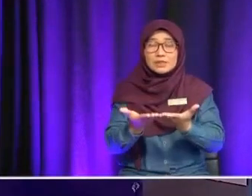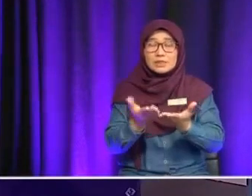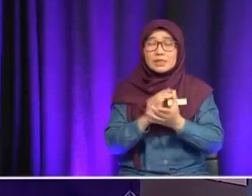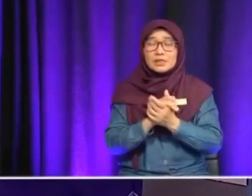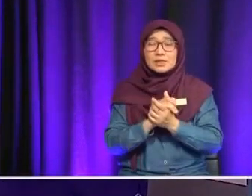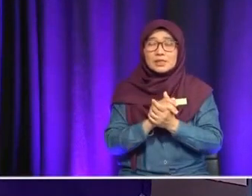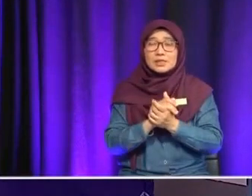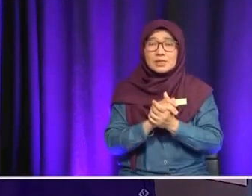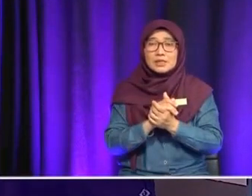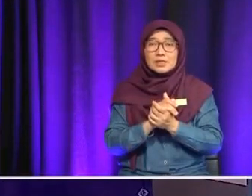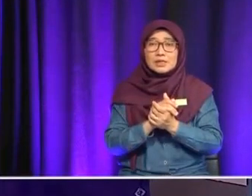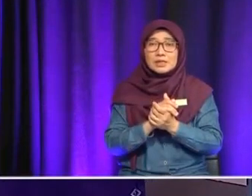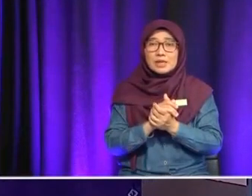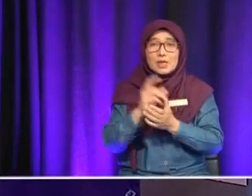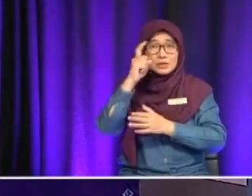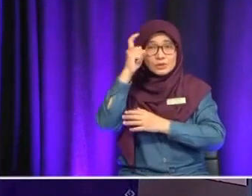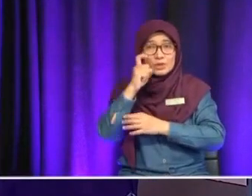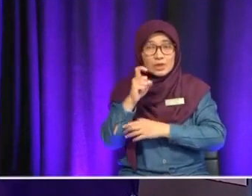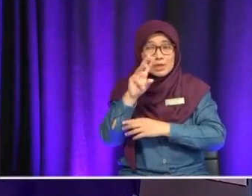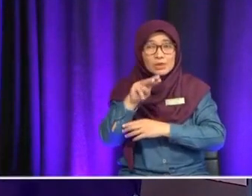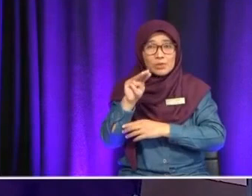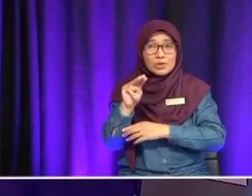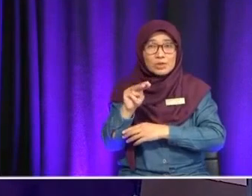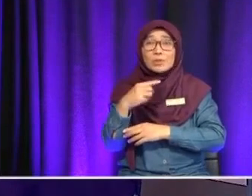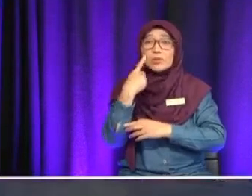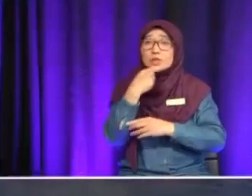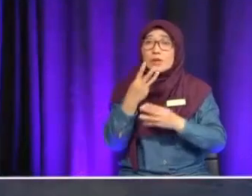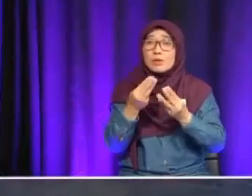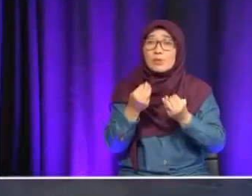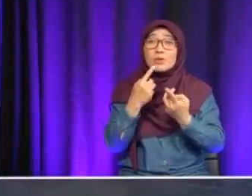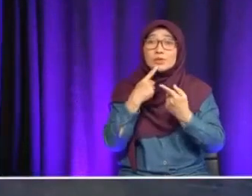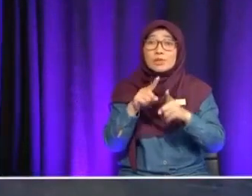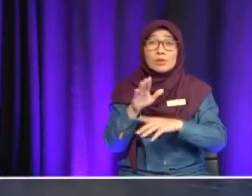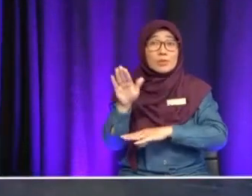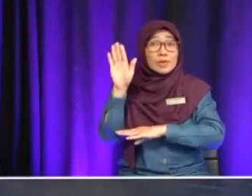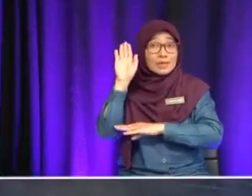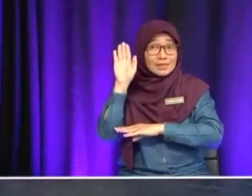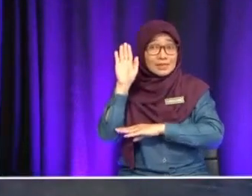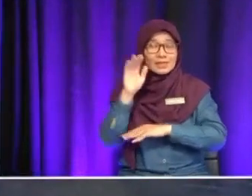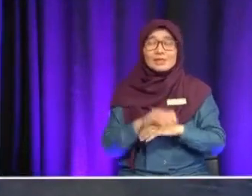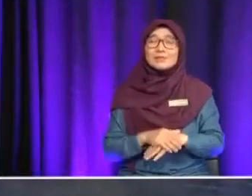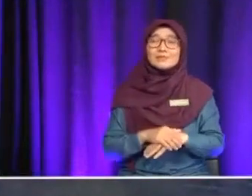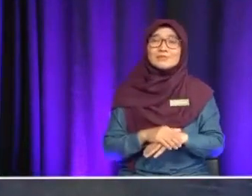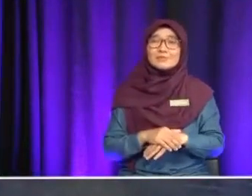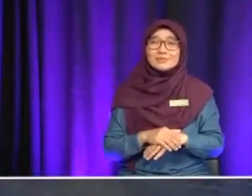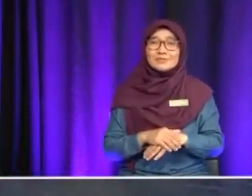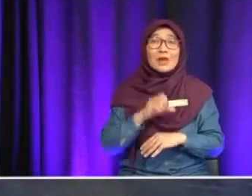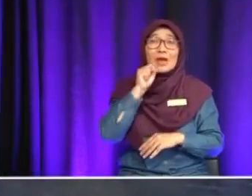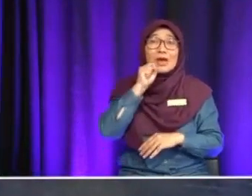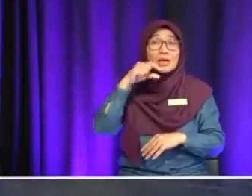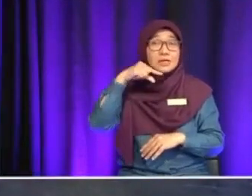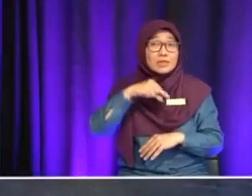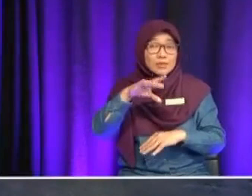sukarela menjawab dulu. Dan kemudian Ustazah nak minta bantuan Syafiqah untuk membuat undian soalan